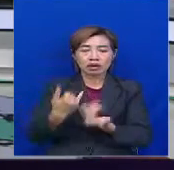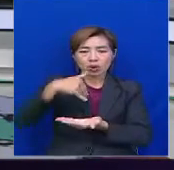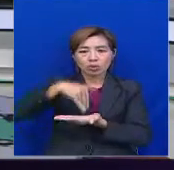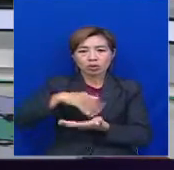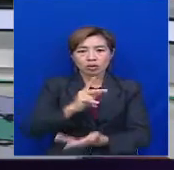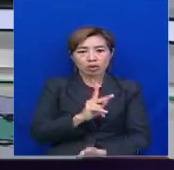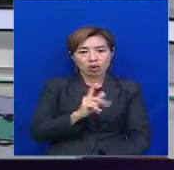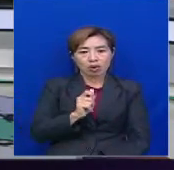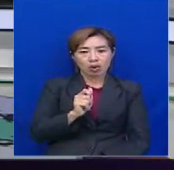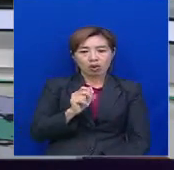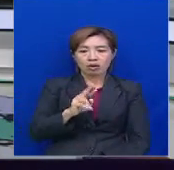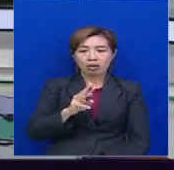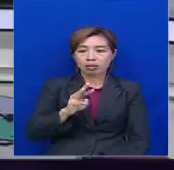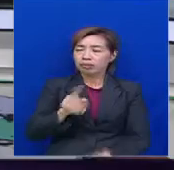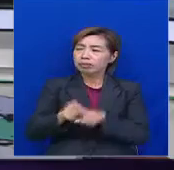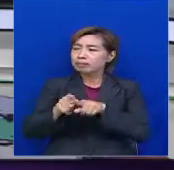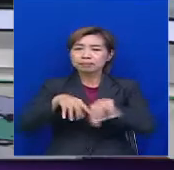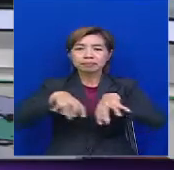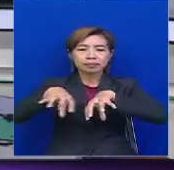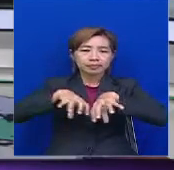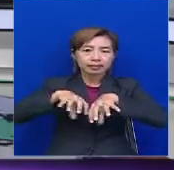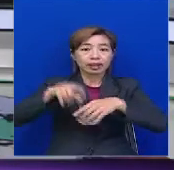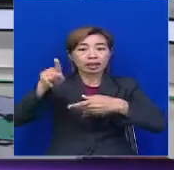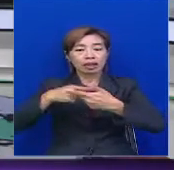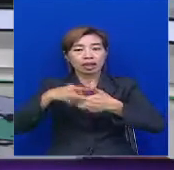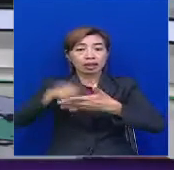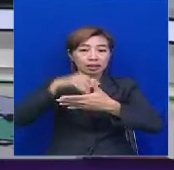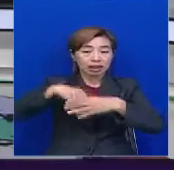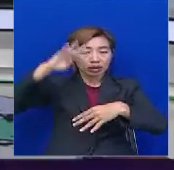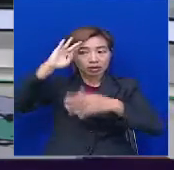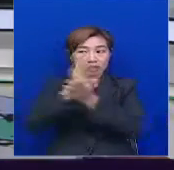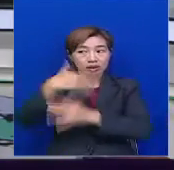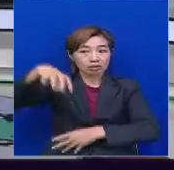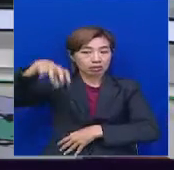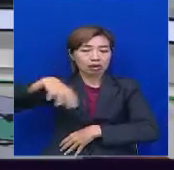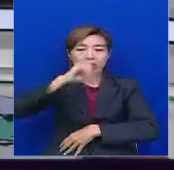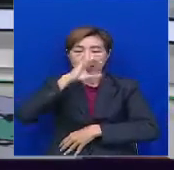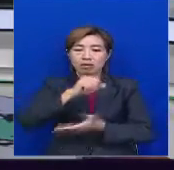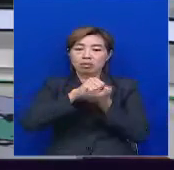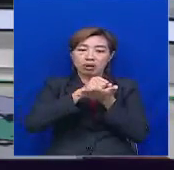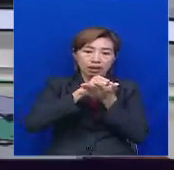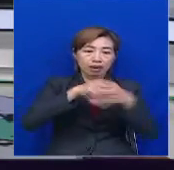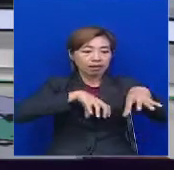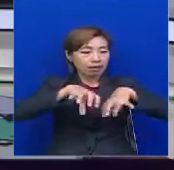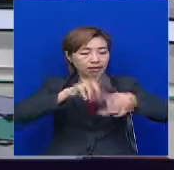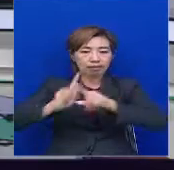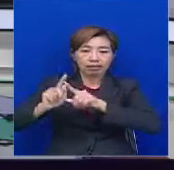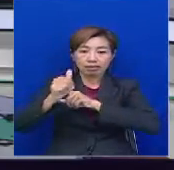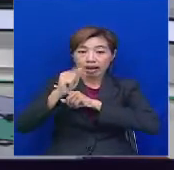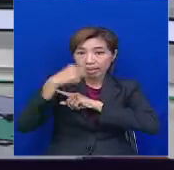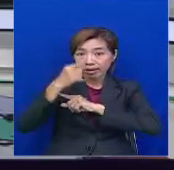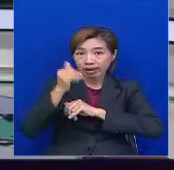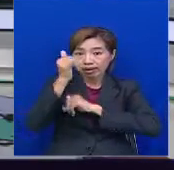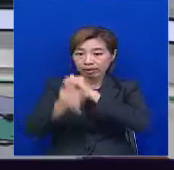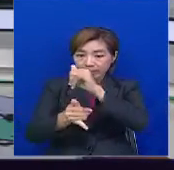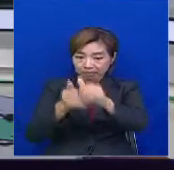สงบเรียบร้อยการออกเสียงประชามติสำนักงานตำรวจแห่งชาติก็ได้ออกมายืนยันความพร้อมที่จะอำนวยความสะดวกให้กับประชาชนที่จะมาใช้สิทธิ์ใน